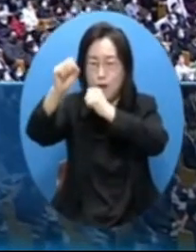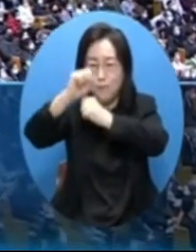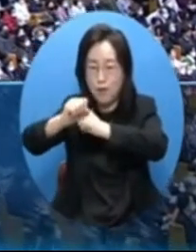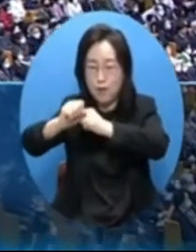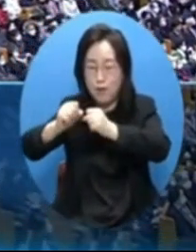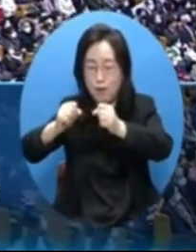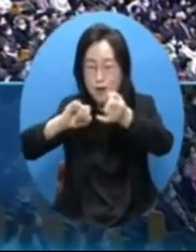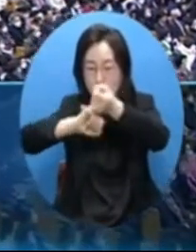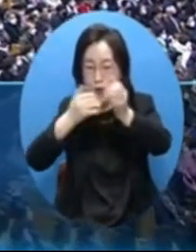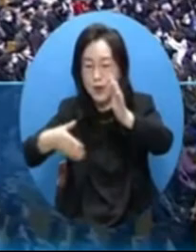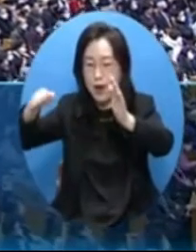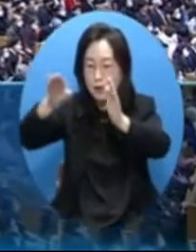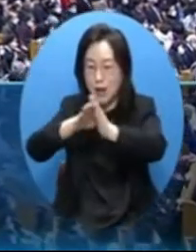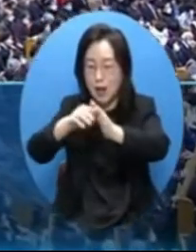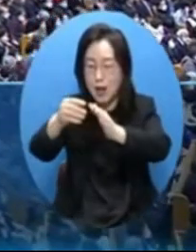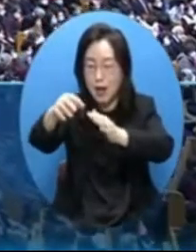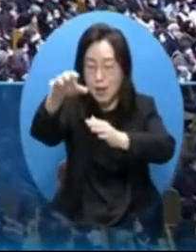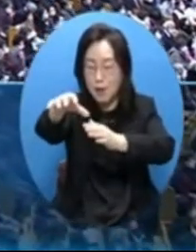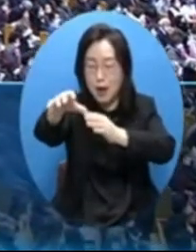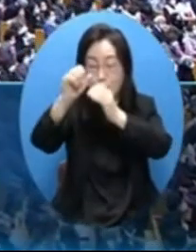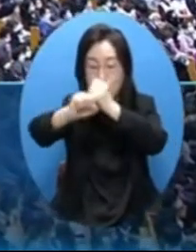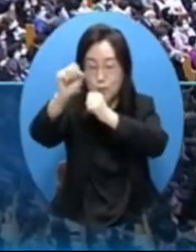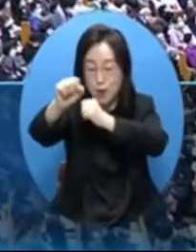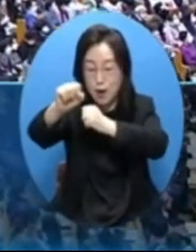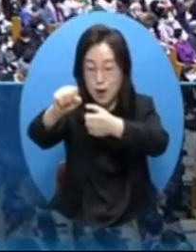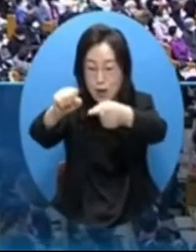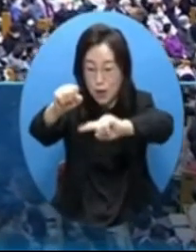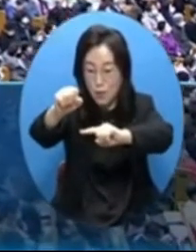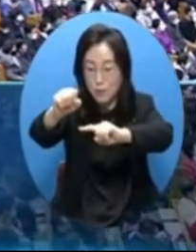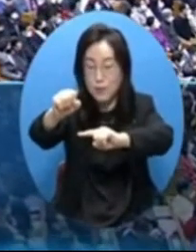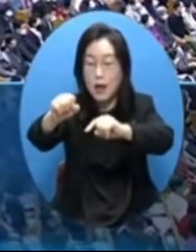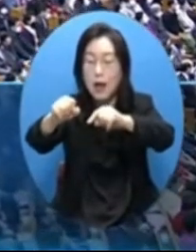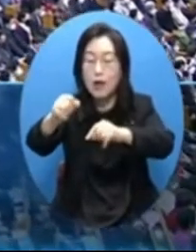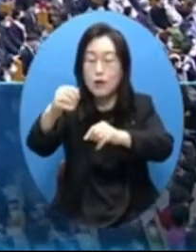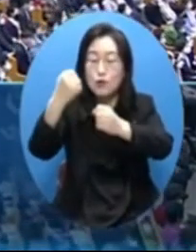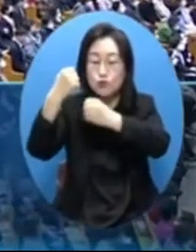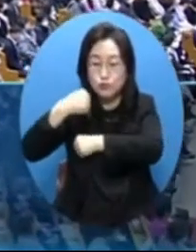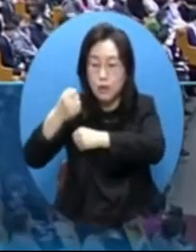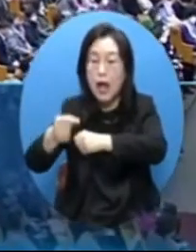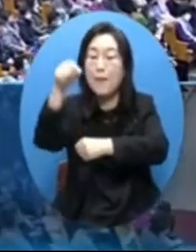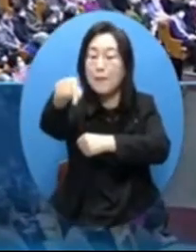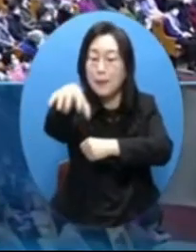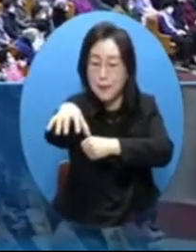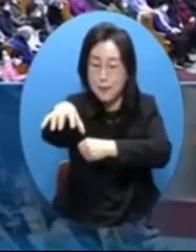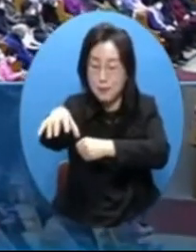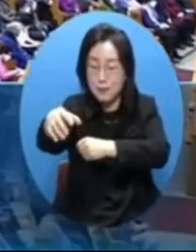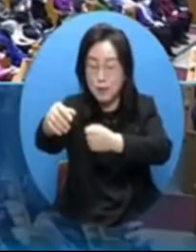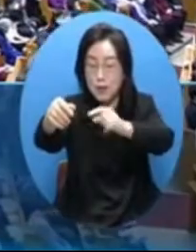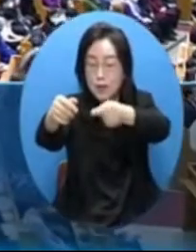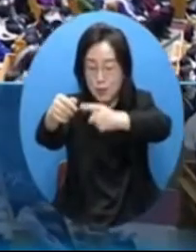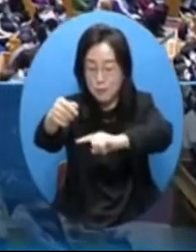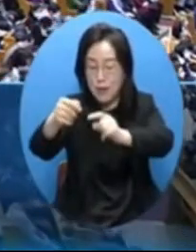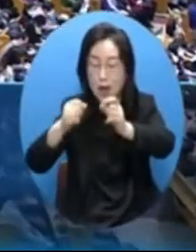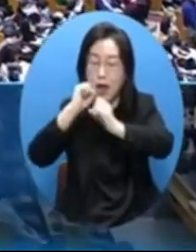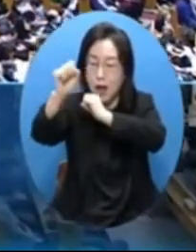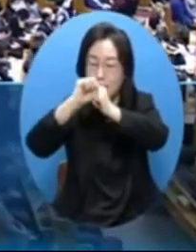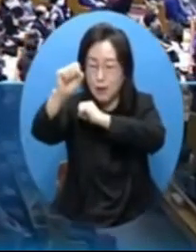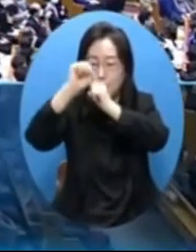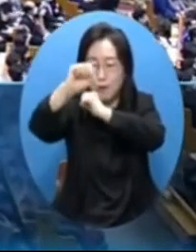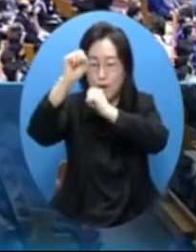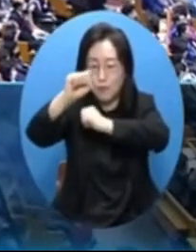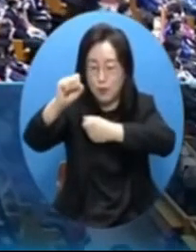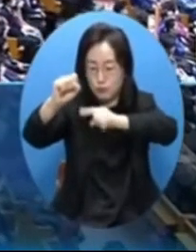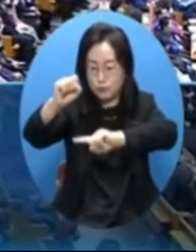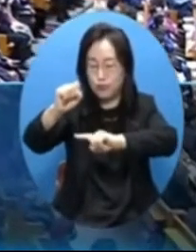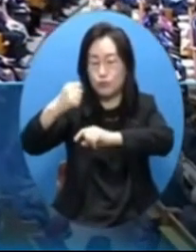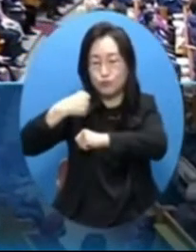야훼 언약궤는 그 뒤를 따르며 그 무장한 자들은 나팔 보는 제자들 앞에서 행진하며 후군은 계주를 따르고 저장들은 나팔을 불며